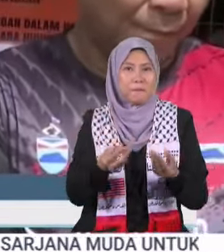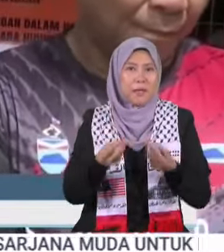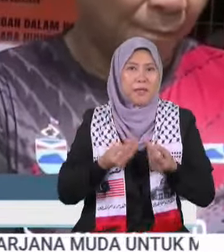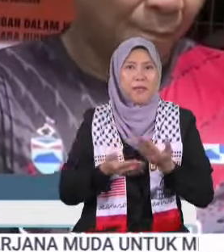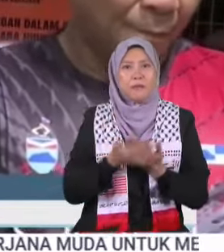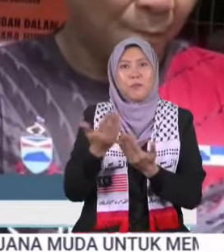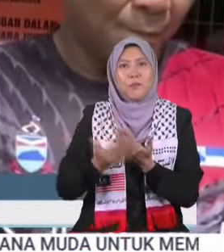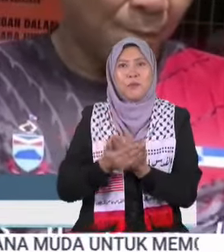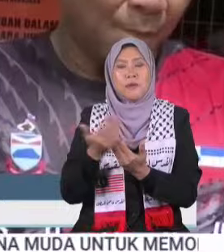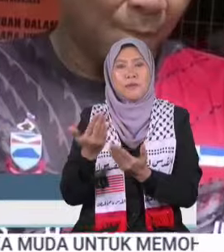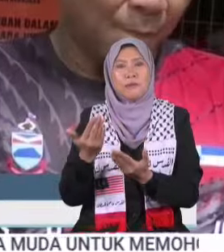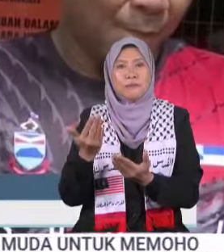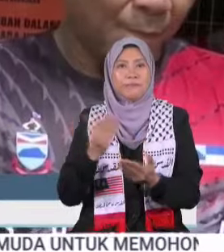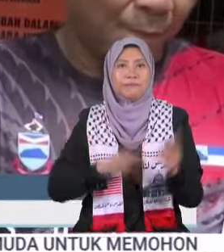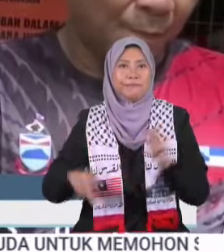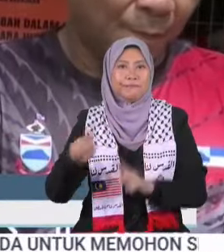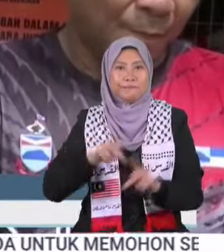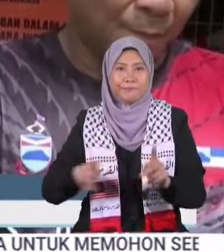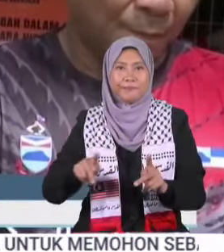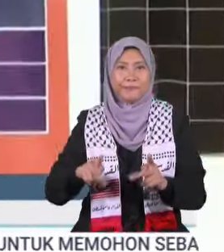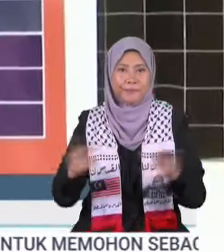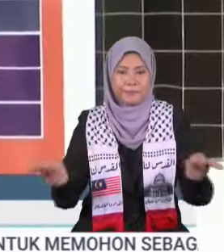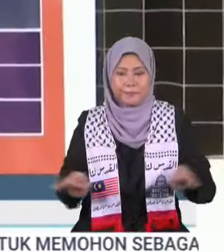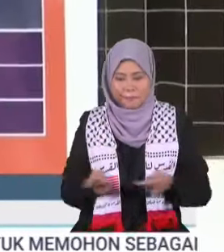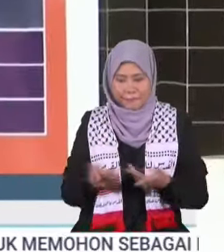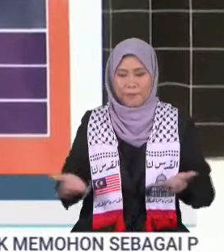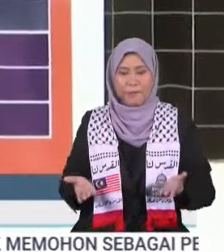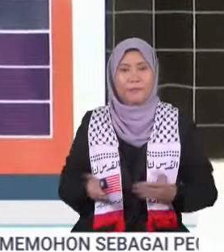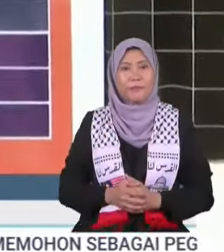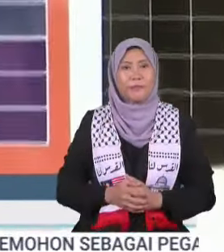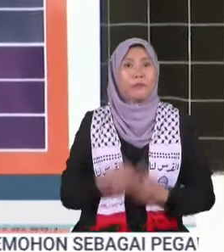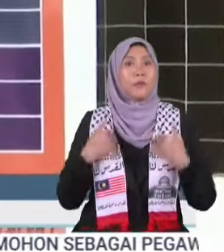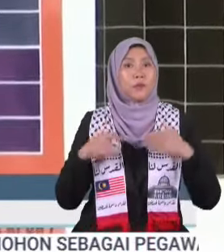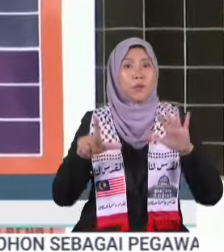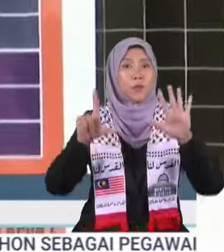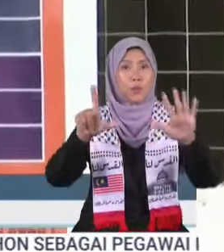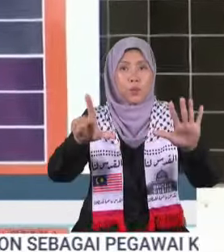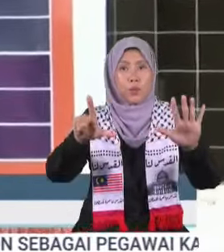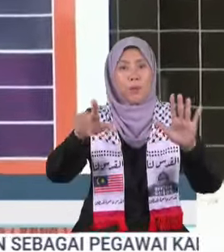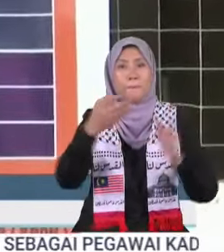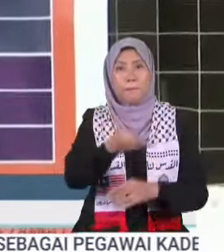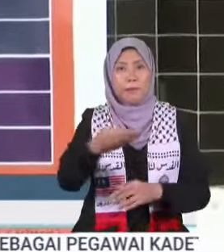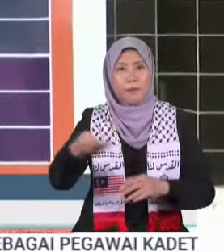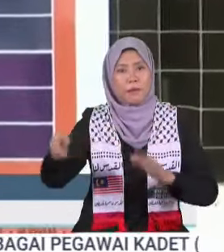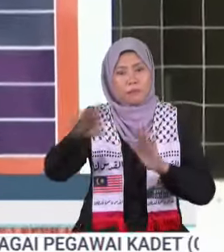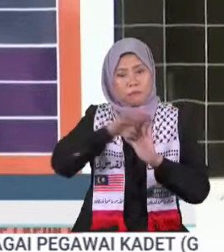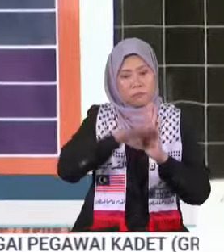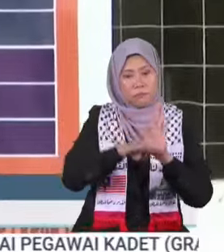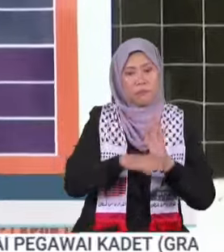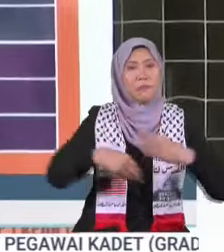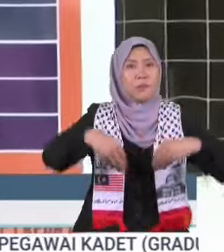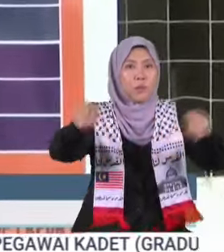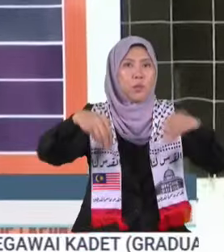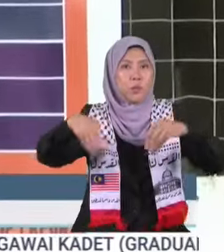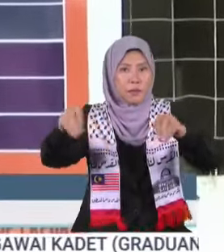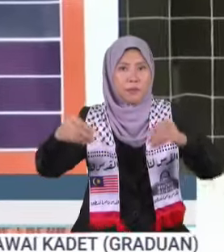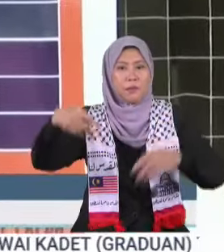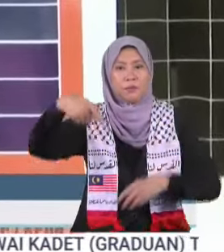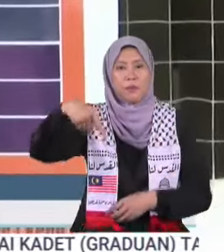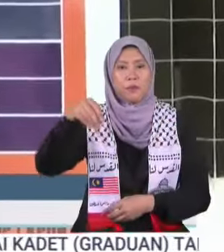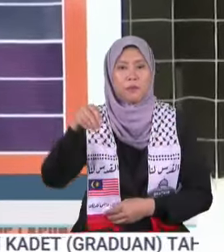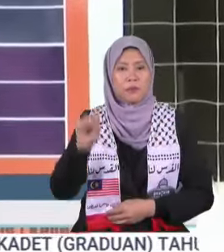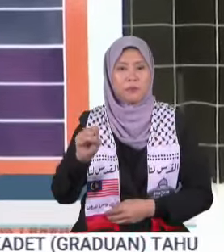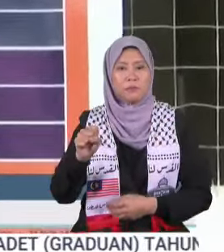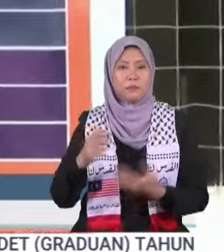kemudahankemudahan penduduk setempat sebanyak tujuh barangan keperluan harian dijual di setiap pos yang berdaftar di